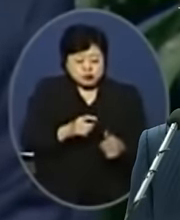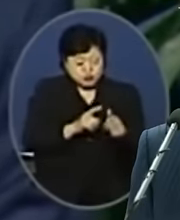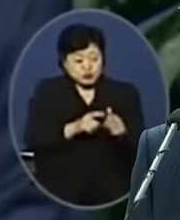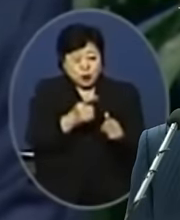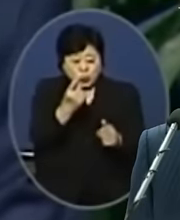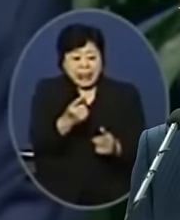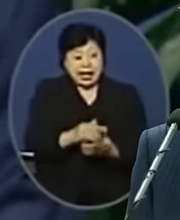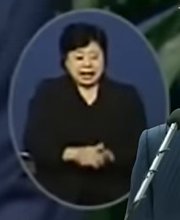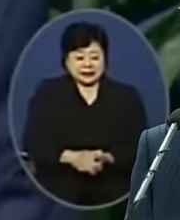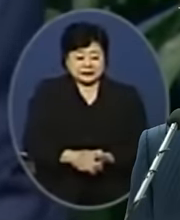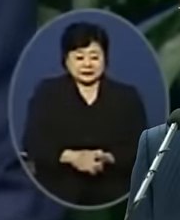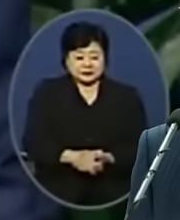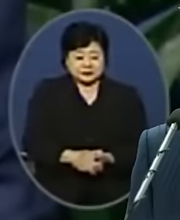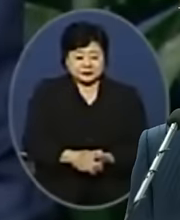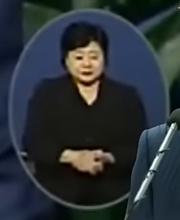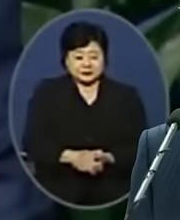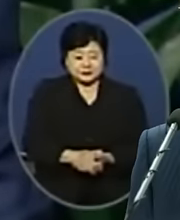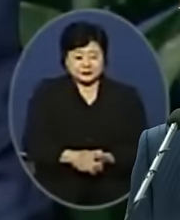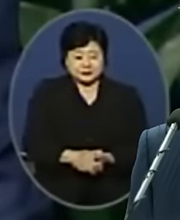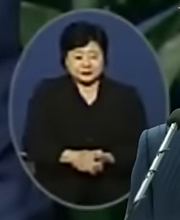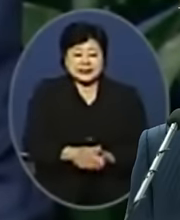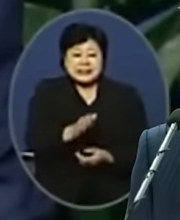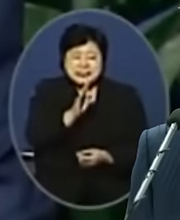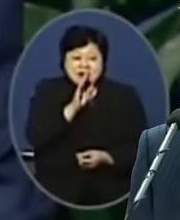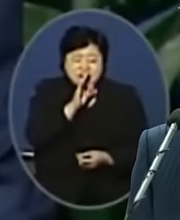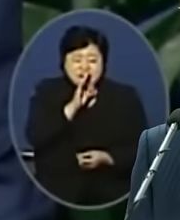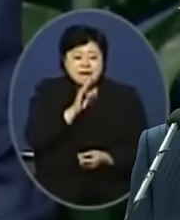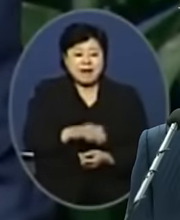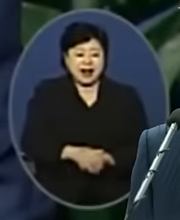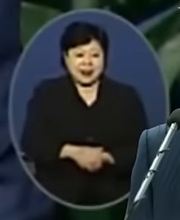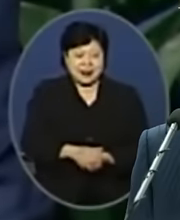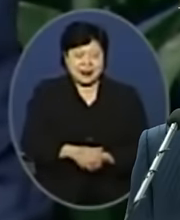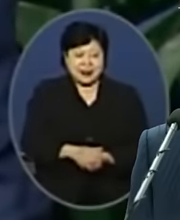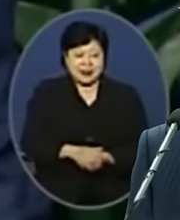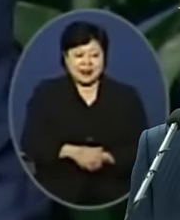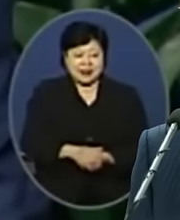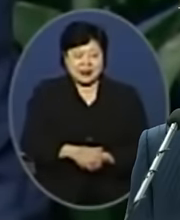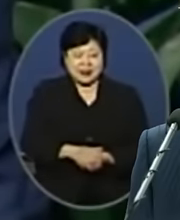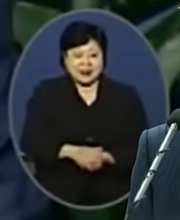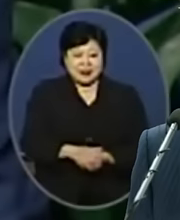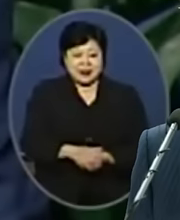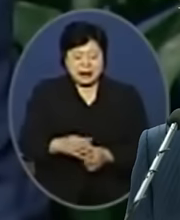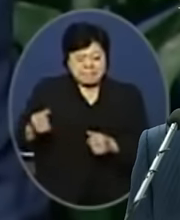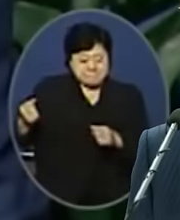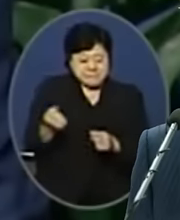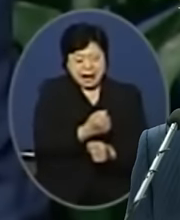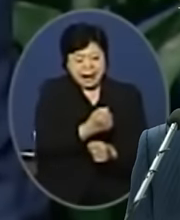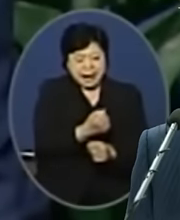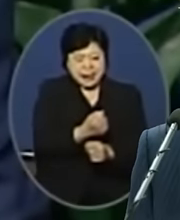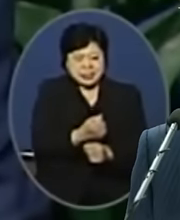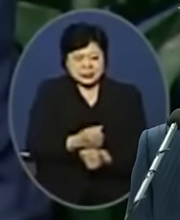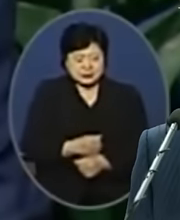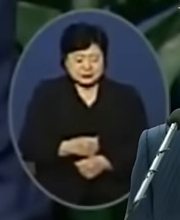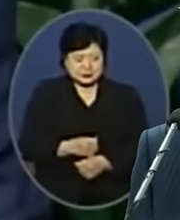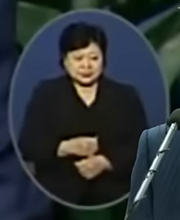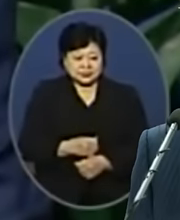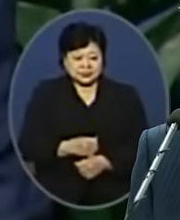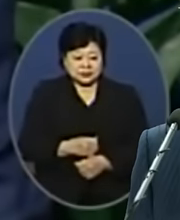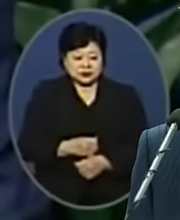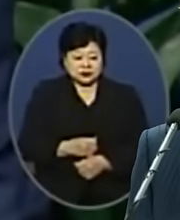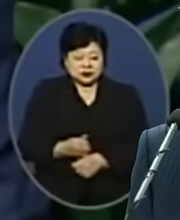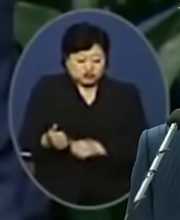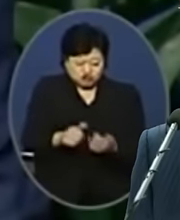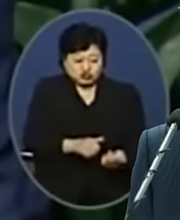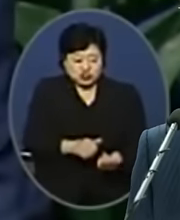온다. 저 정말 한 방에 없애버릴 때가 되었다. 여기 오거든 우리